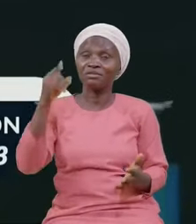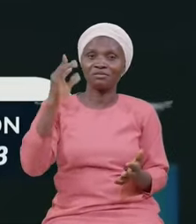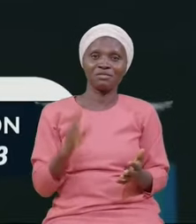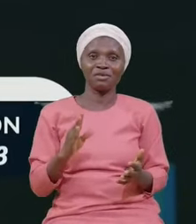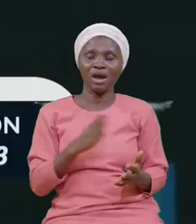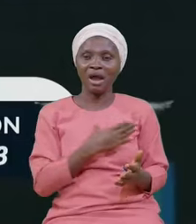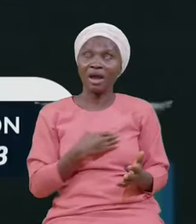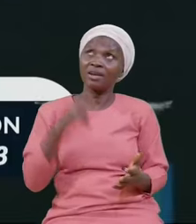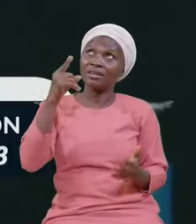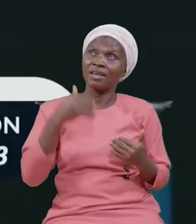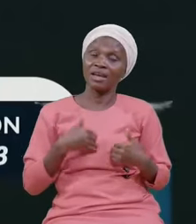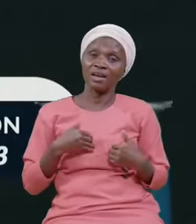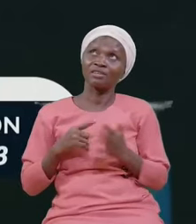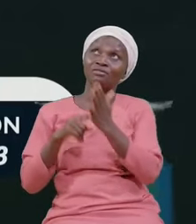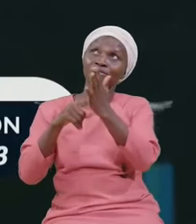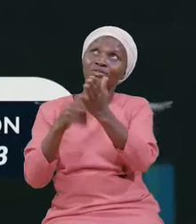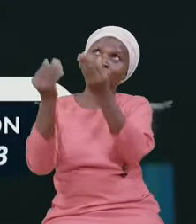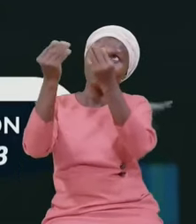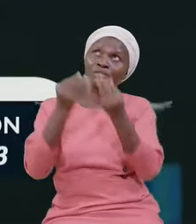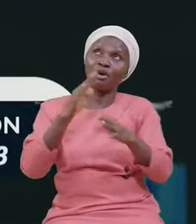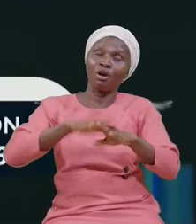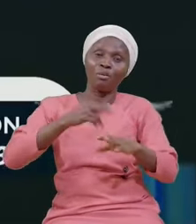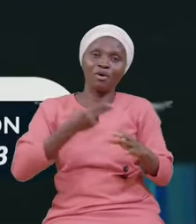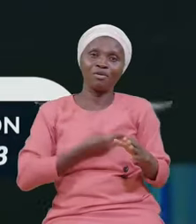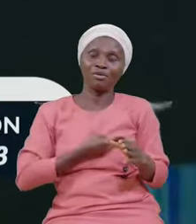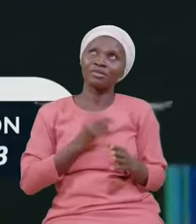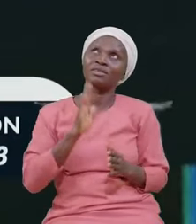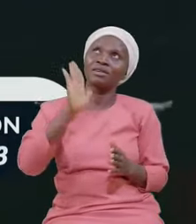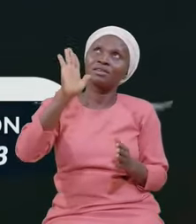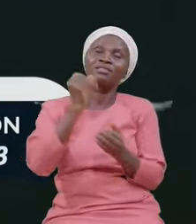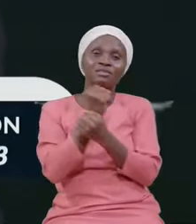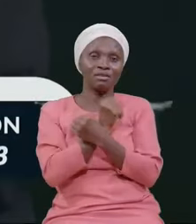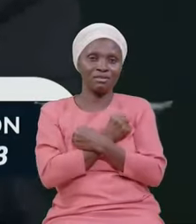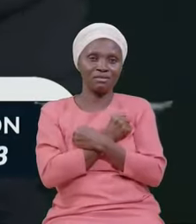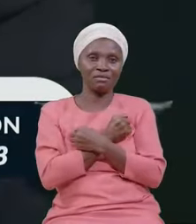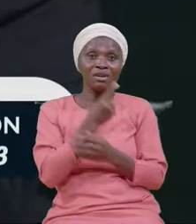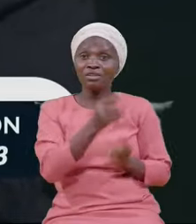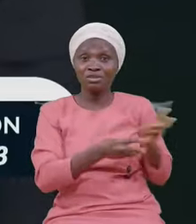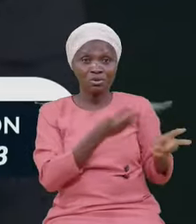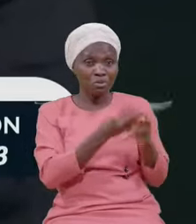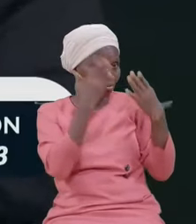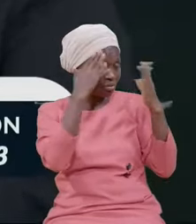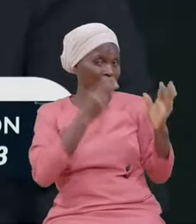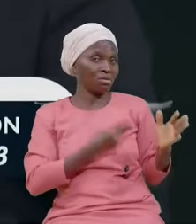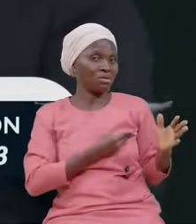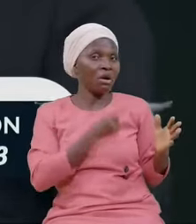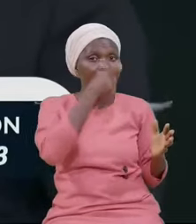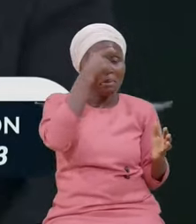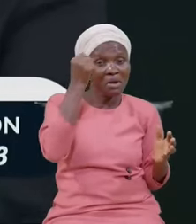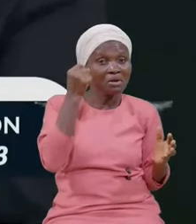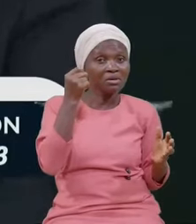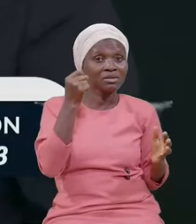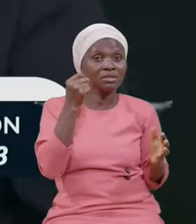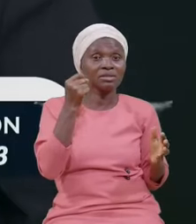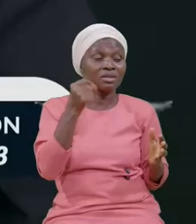et il a déversé sur nous son amour. Le monde ne nous connaît pas parce qu'il ne l'a